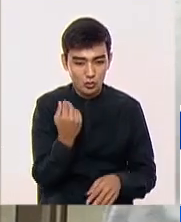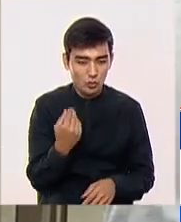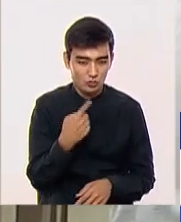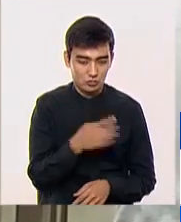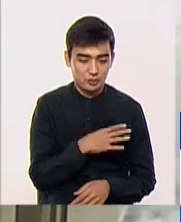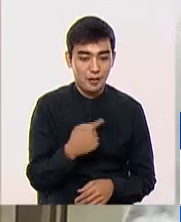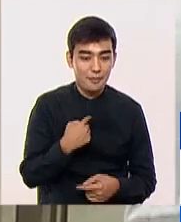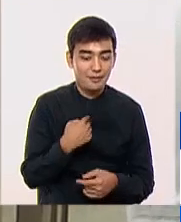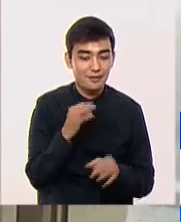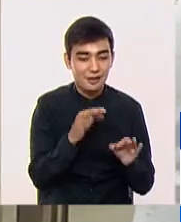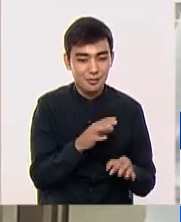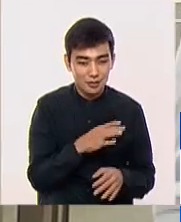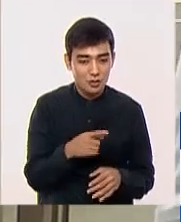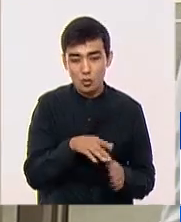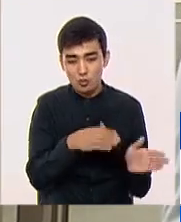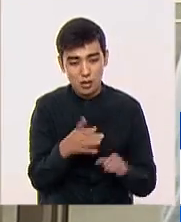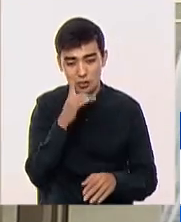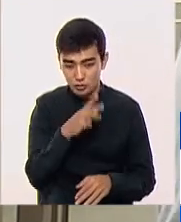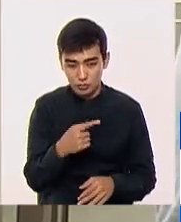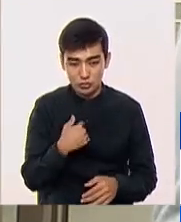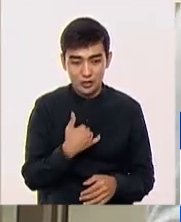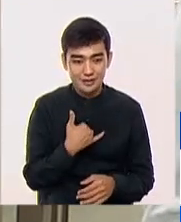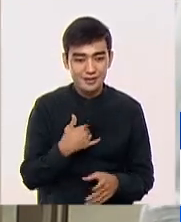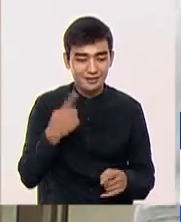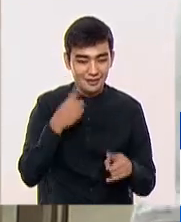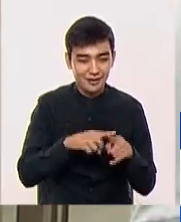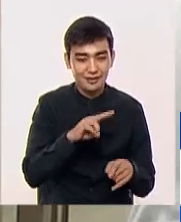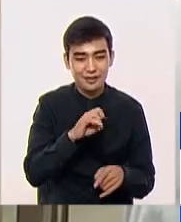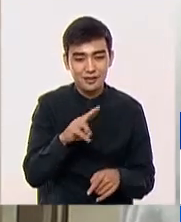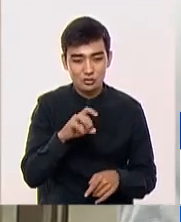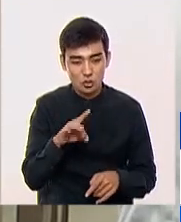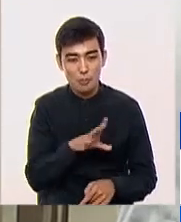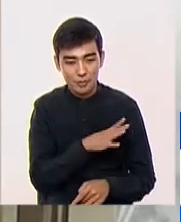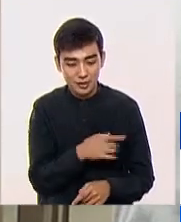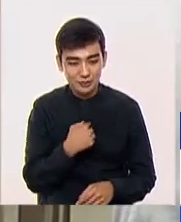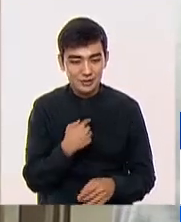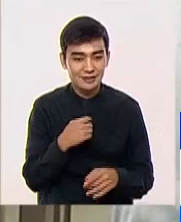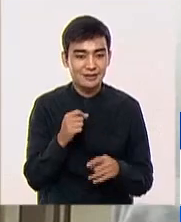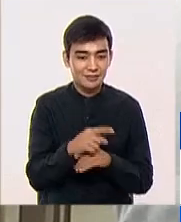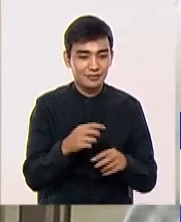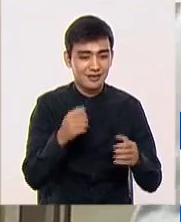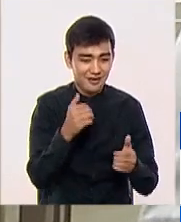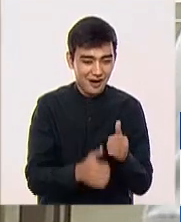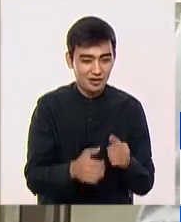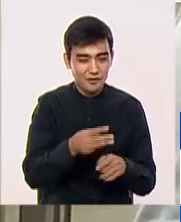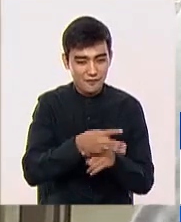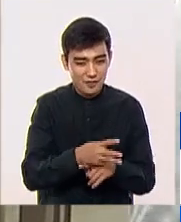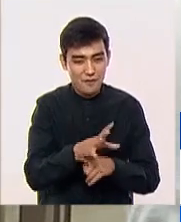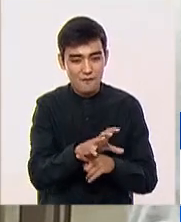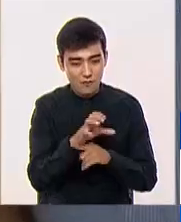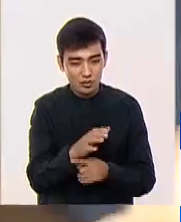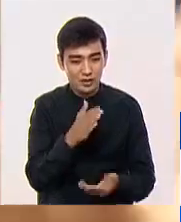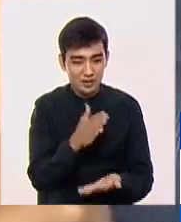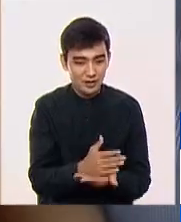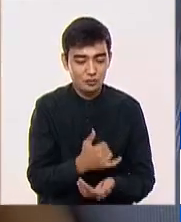Біз айтамыз, ештеңе де құламайды, біздің технадзорымыз өзіміз болды, біз қарадық за качеством, каждый видео, фото фиксациямыз